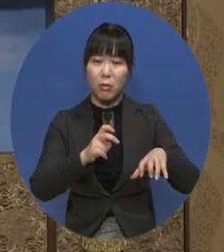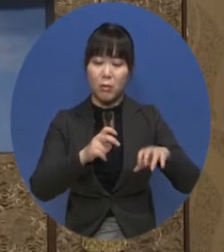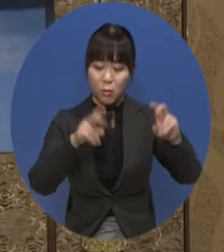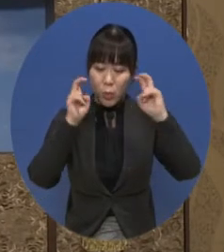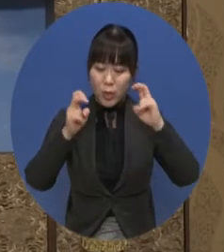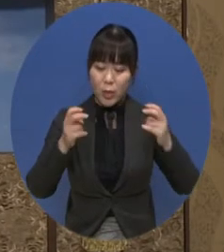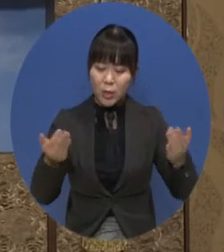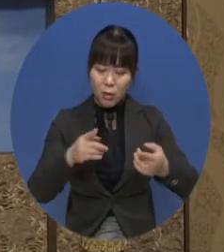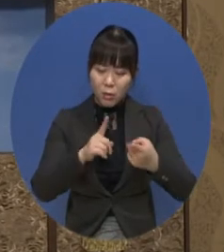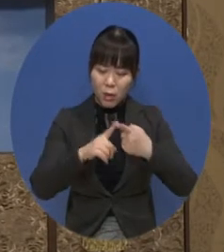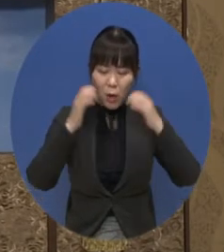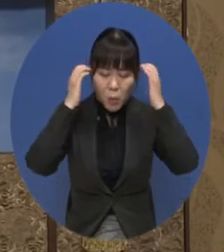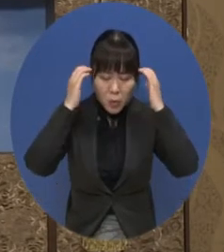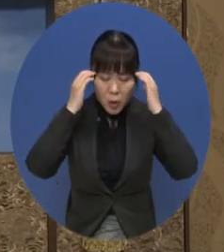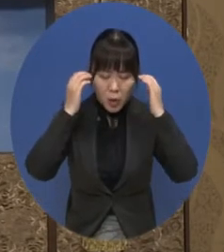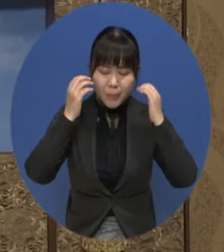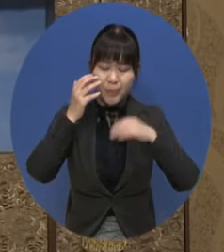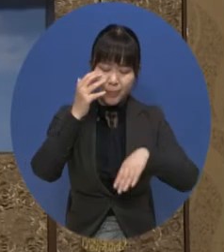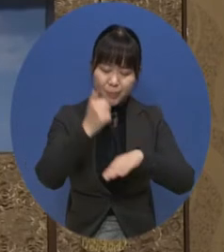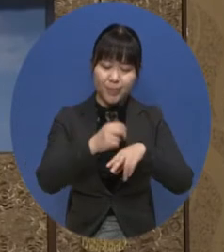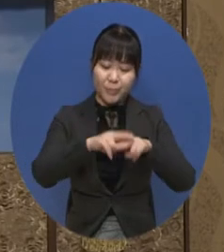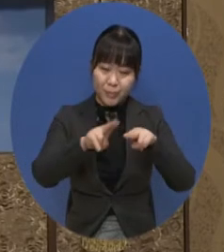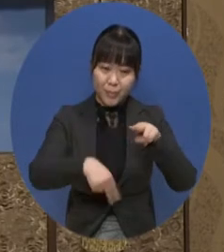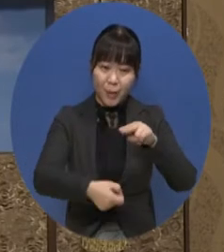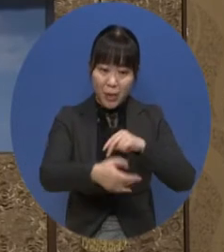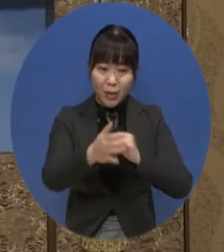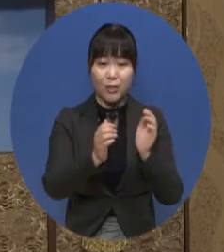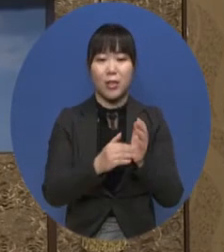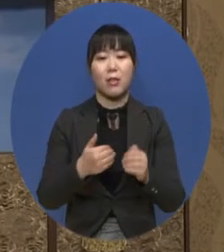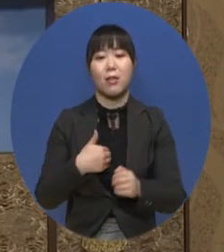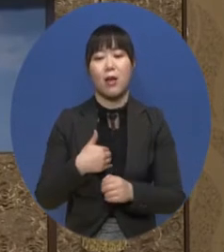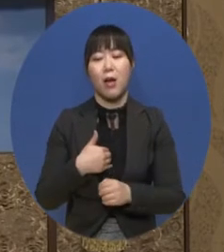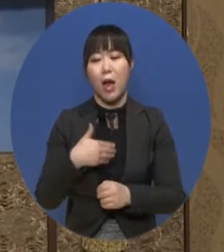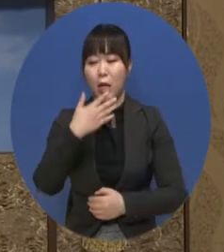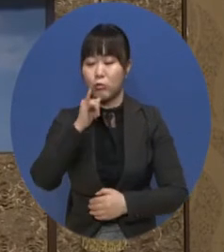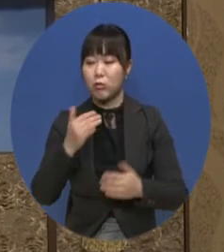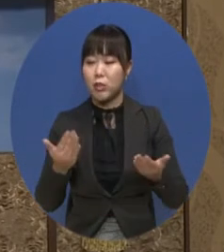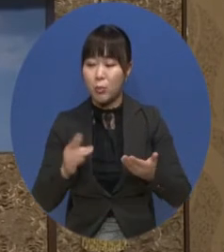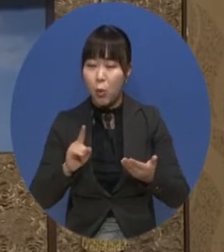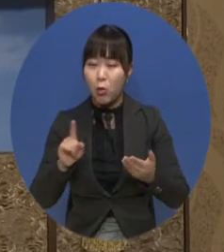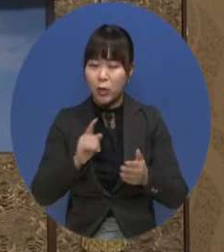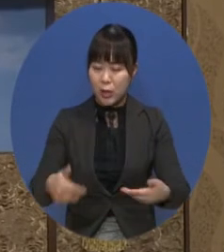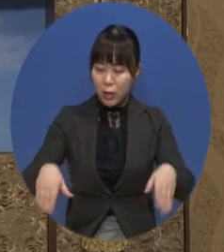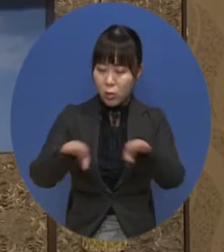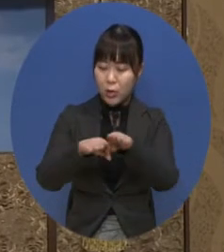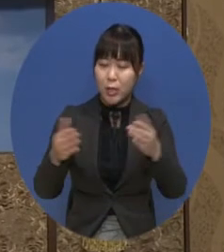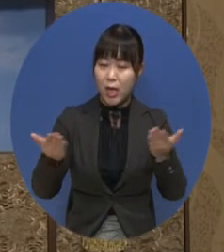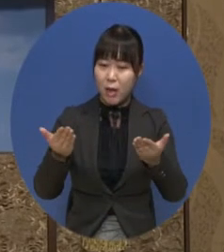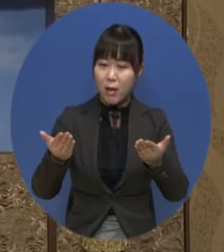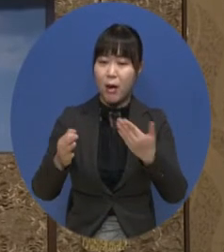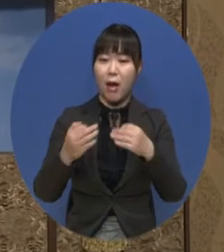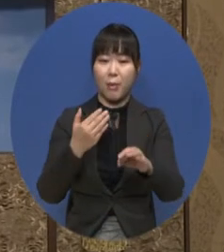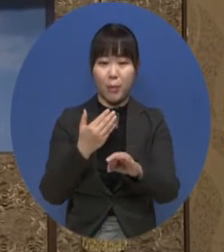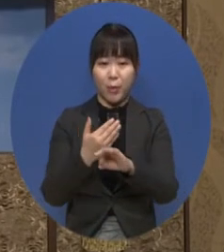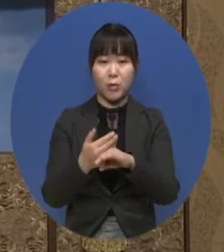회사의 일에 고단함으로 사표를 던지고 네. 예, 내가 무슨 일, 어떤 기관에서 일을 해야지